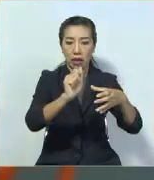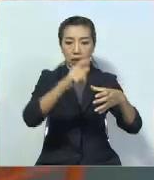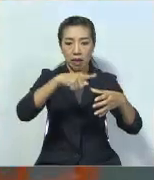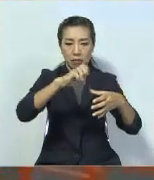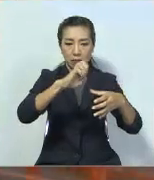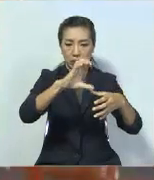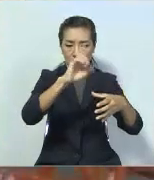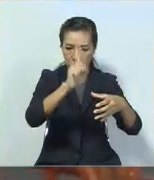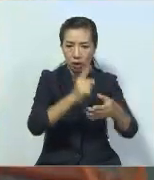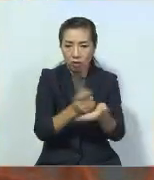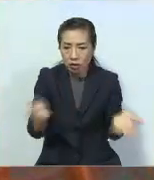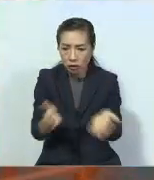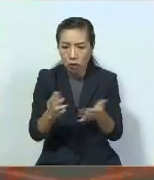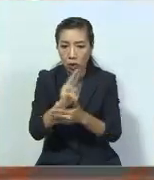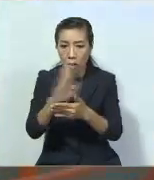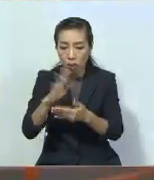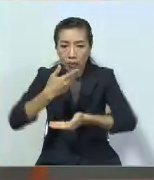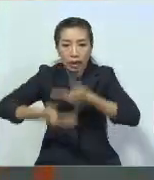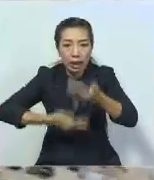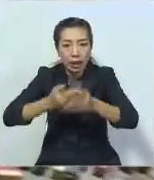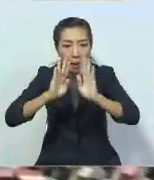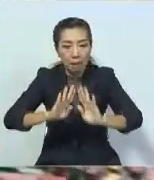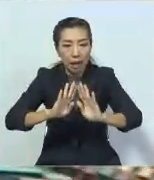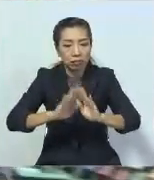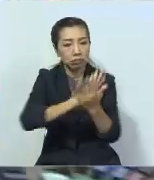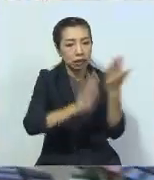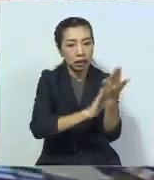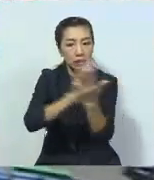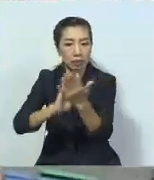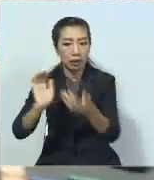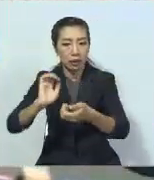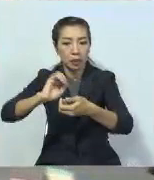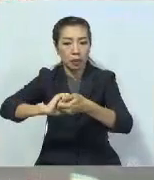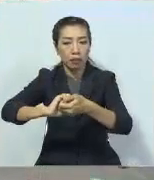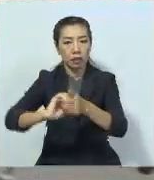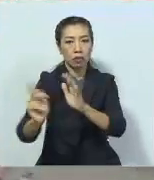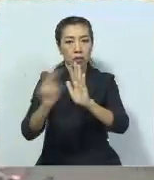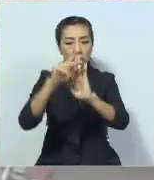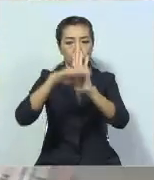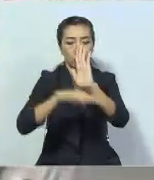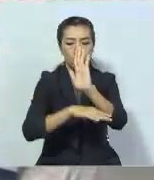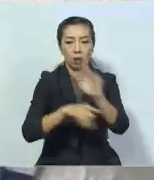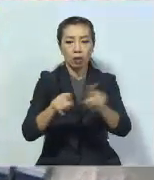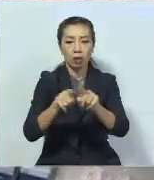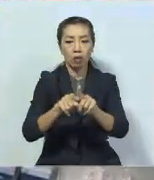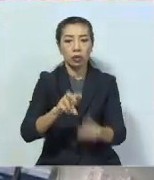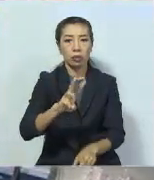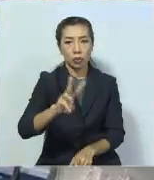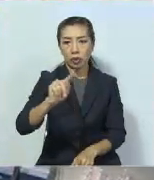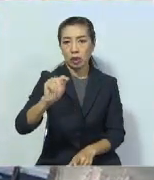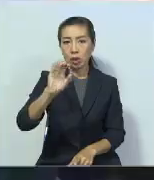ในการสนับสนุนระบบการค้าพหุภาคีที่ยึดถือระบบกฎเกณฑ์ภายใต้องค์การการค้าโลกหรือว่